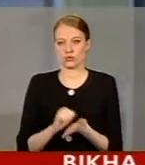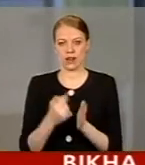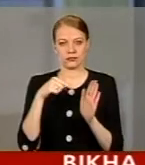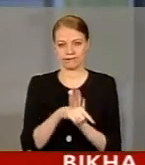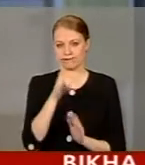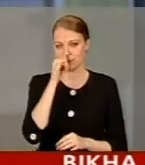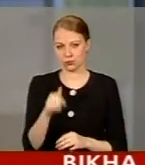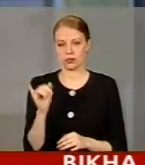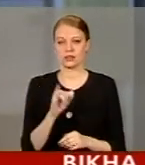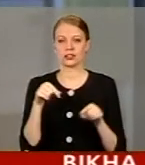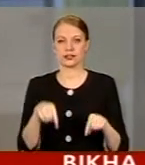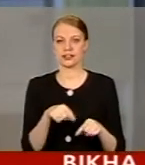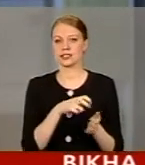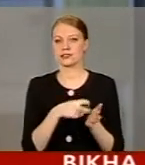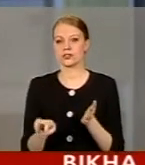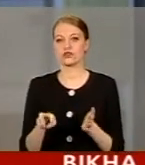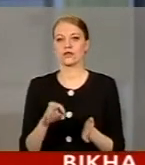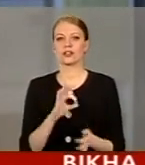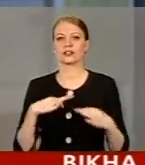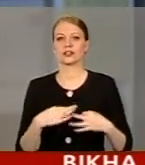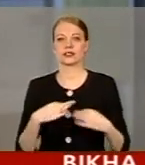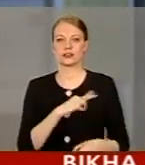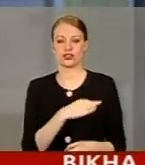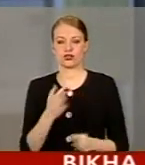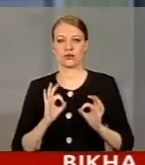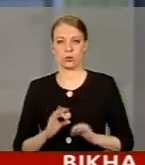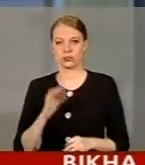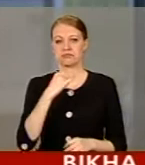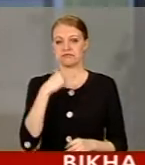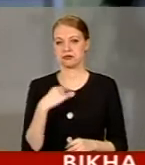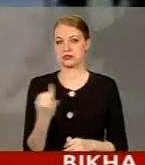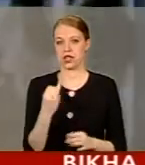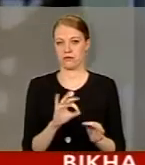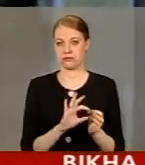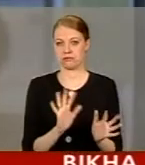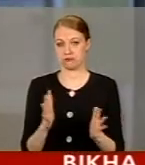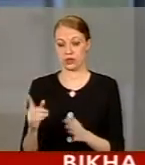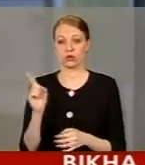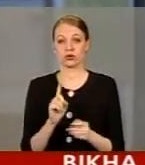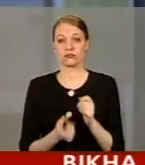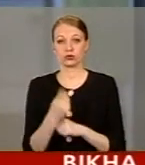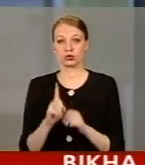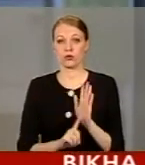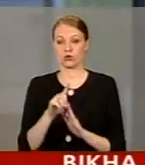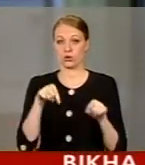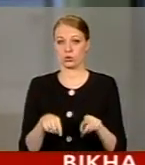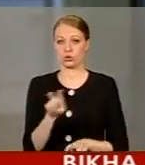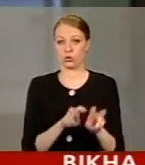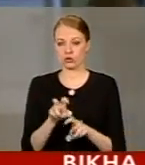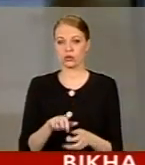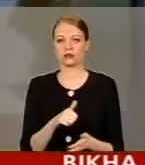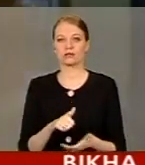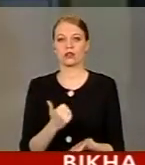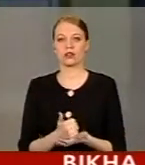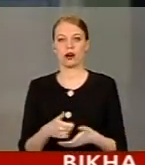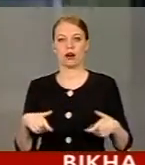не пускають. Тим звідси вийшов слідчий прокуратури і повідомив нам цікаву деталь. Виявляється, аби розпочати тут обшук, Генеральний